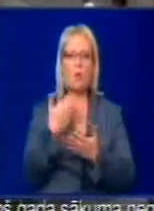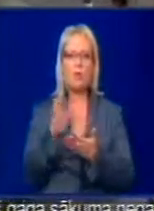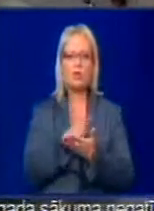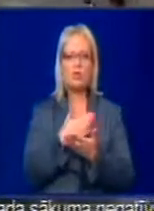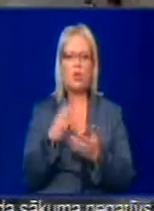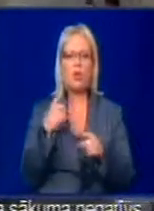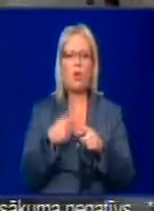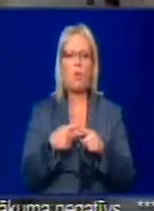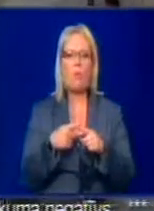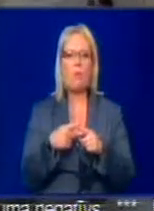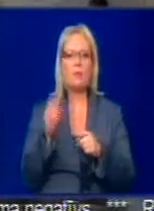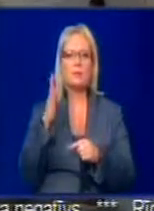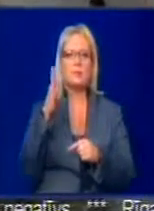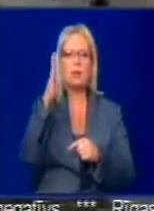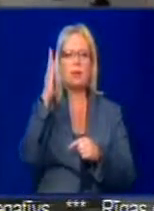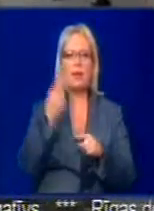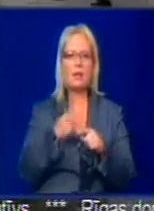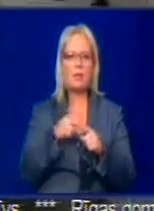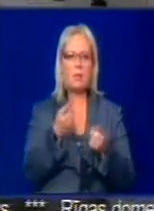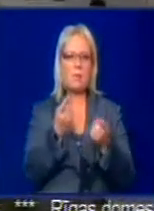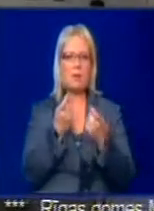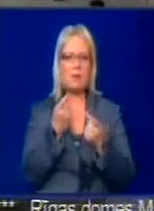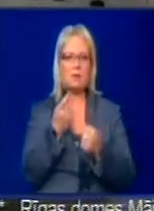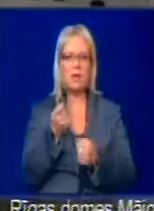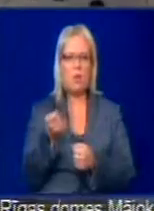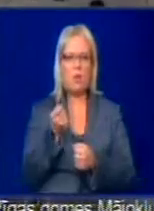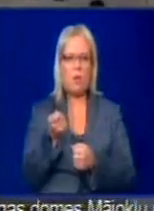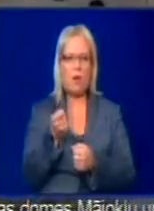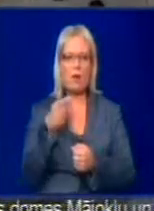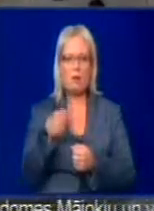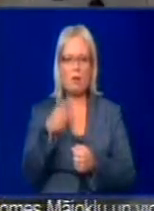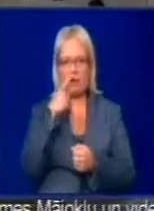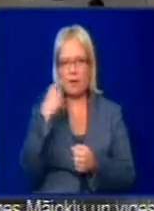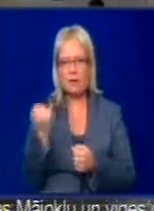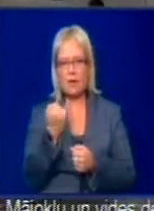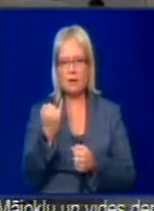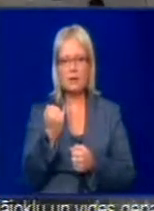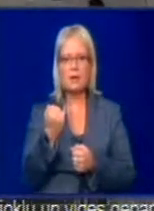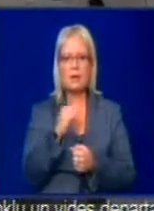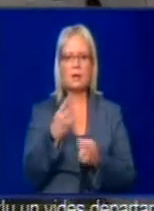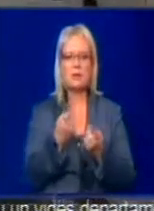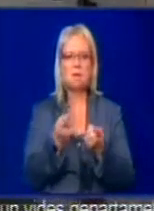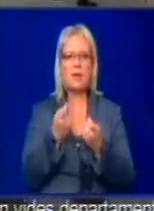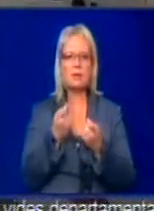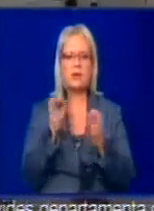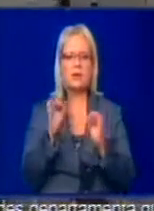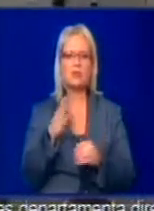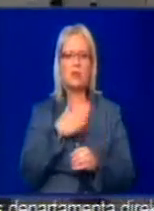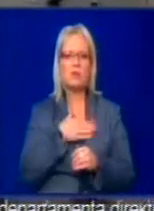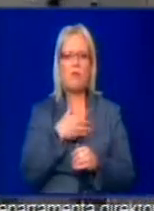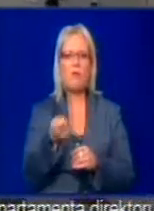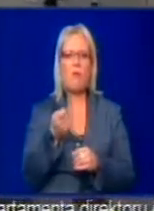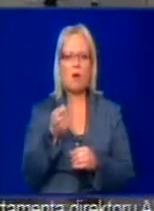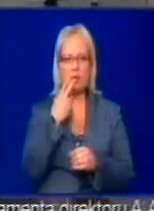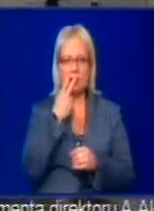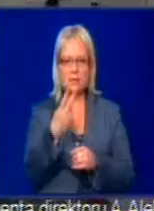šķirne un spīdīga tāda pievilcīga oga, tāda interesanta, kas piesaist tieši ar savu ogas